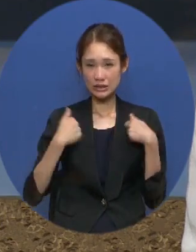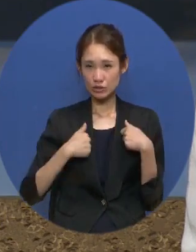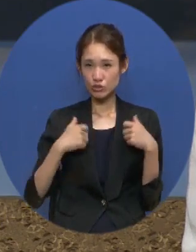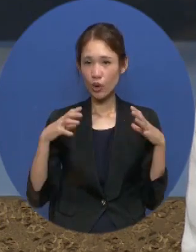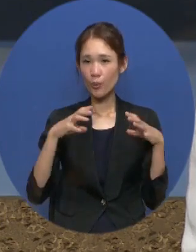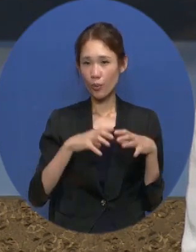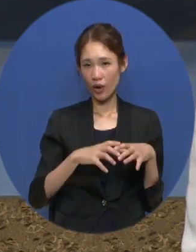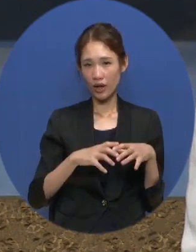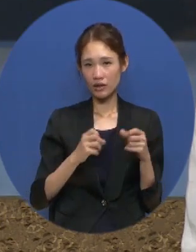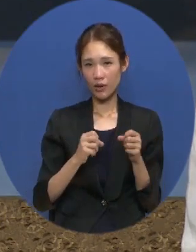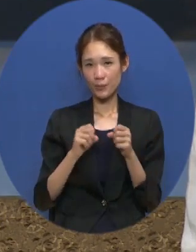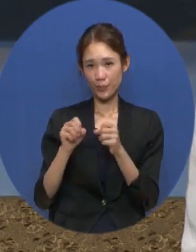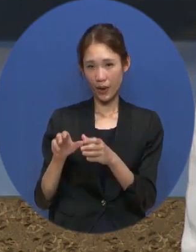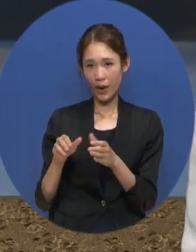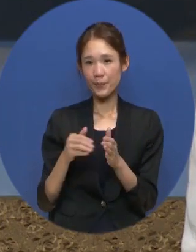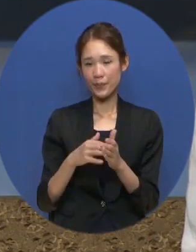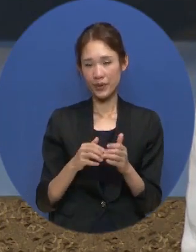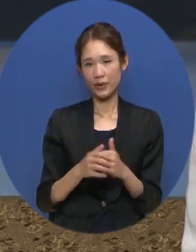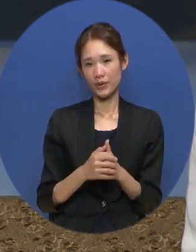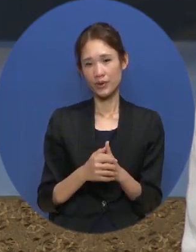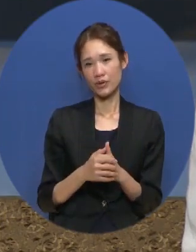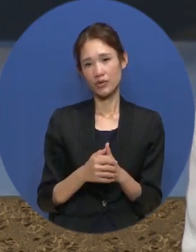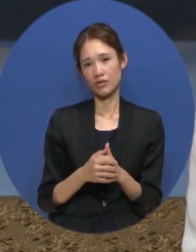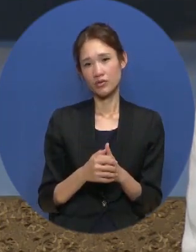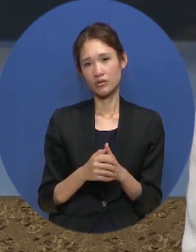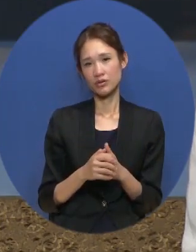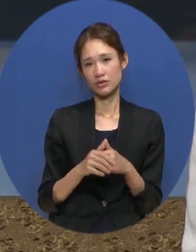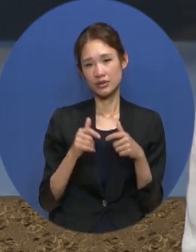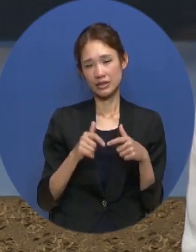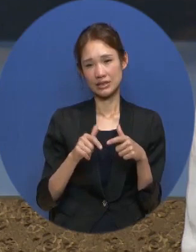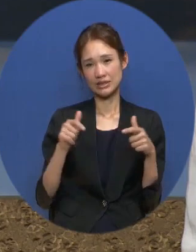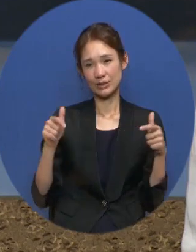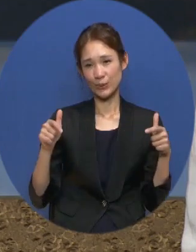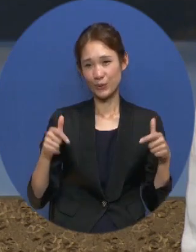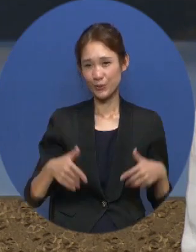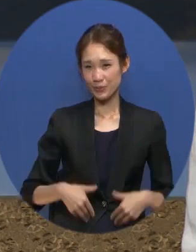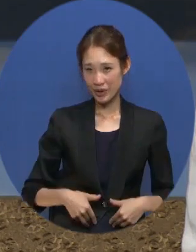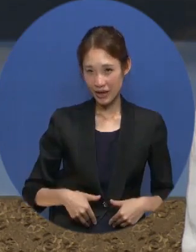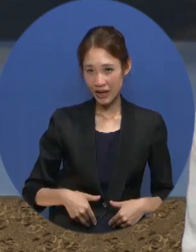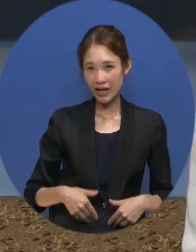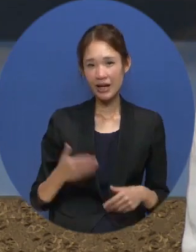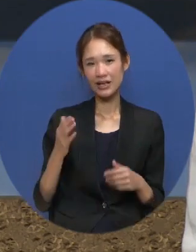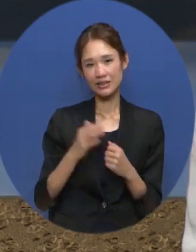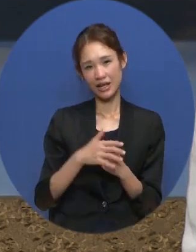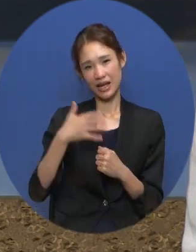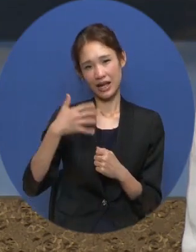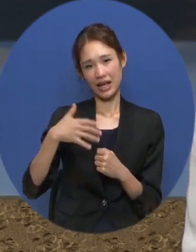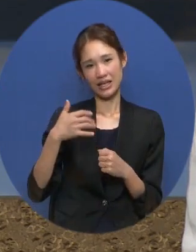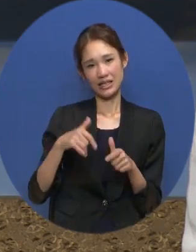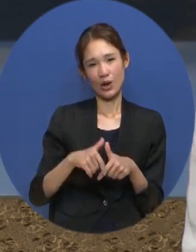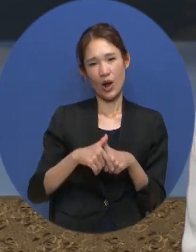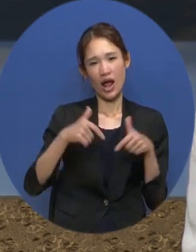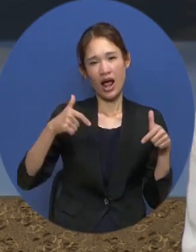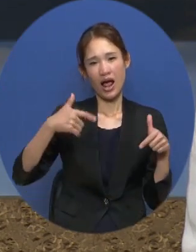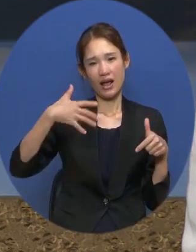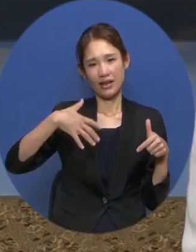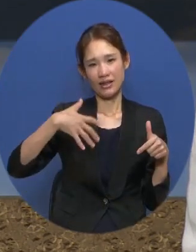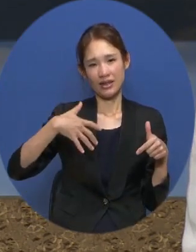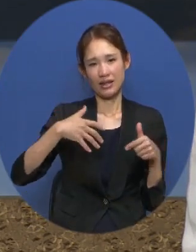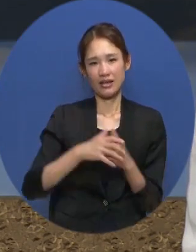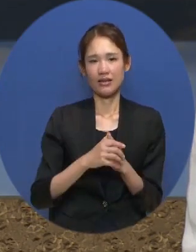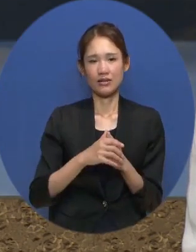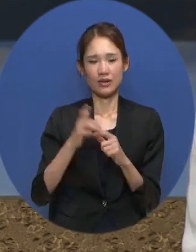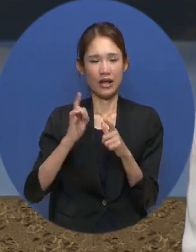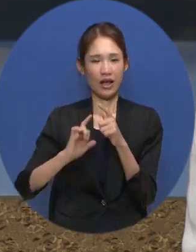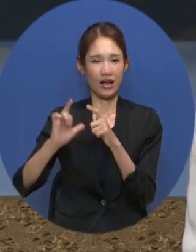저희가 모아가지고 드리고 근데 그걸 좀 넓혀나가야 되는데 아직은 네. 크게 확장을 못 시켰는데